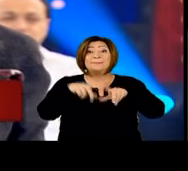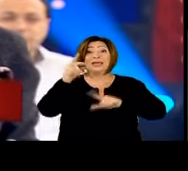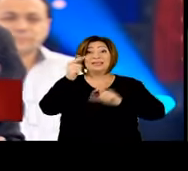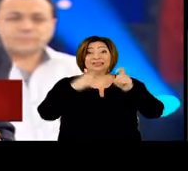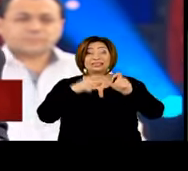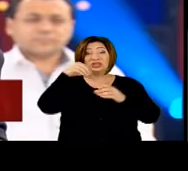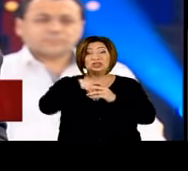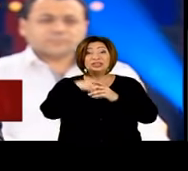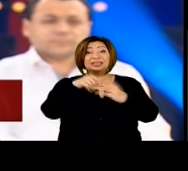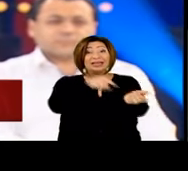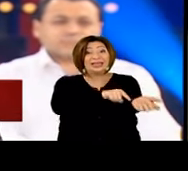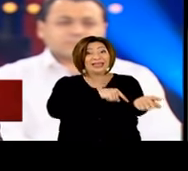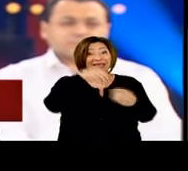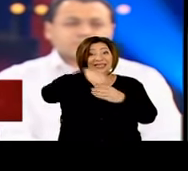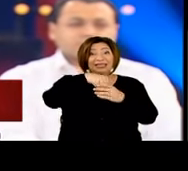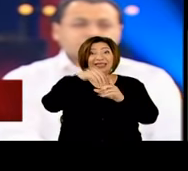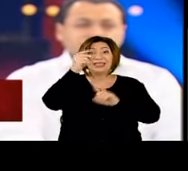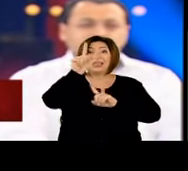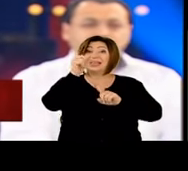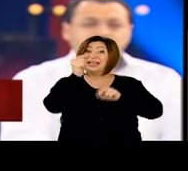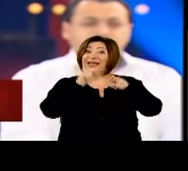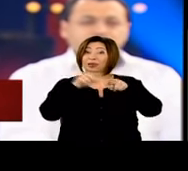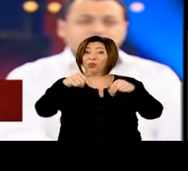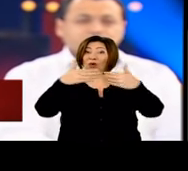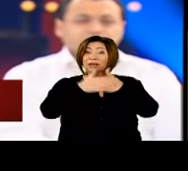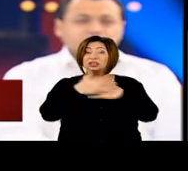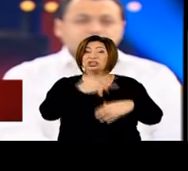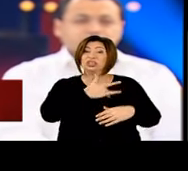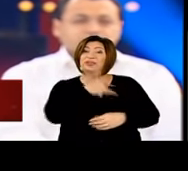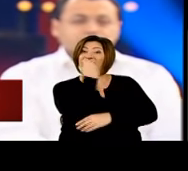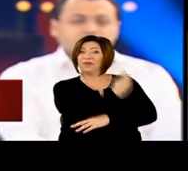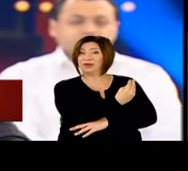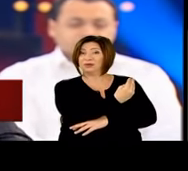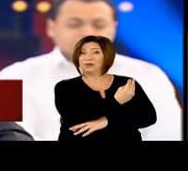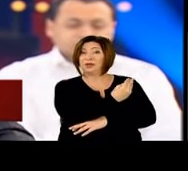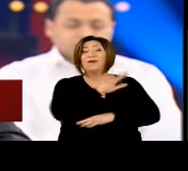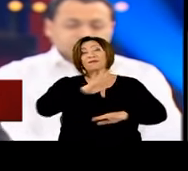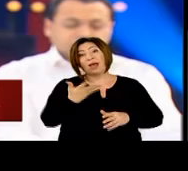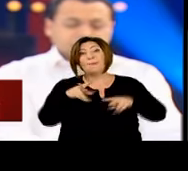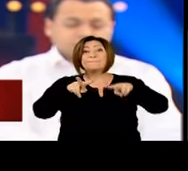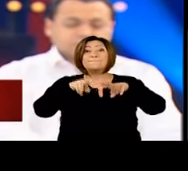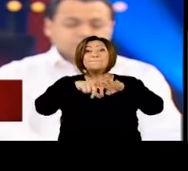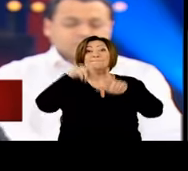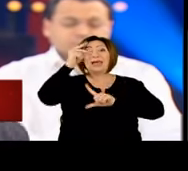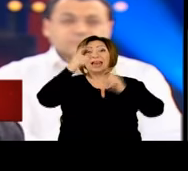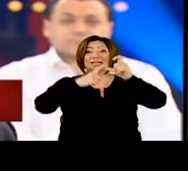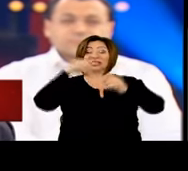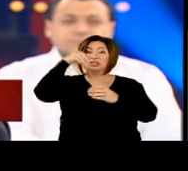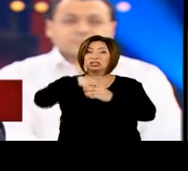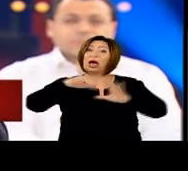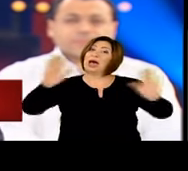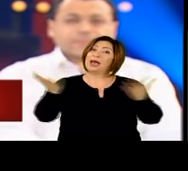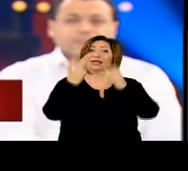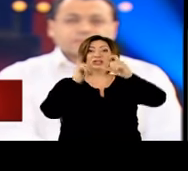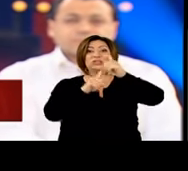için ilik ya da bu geceki hashtag Melise Canver ya da Melis için Haydi